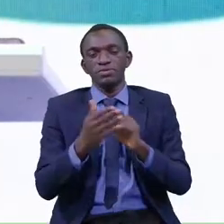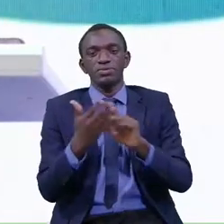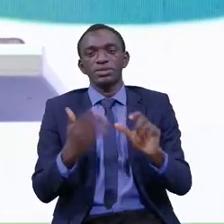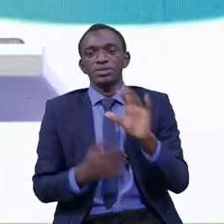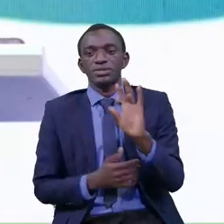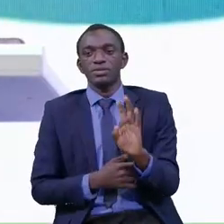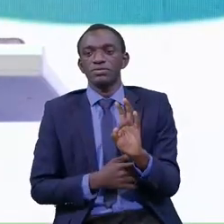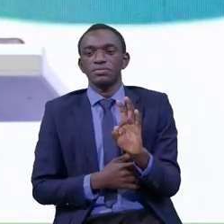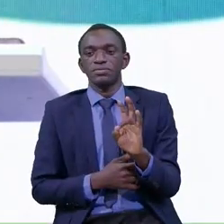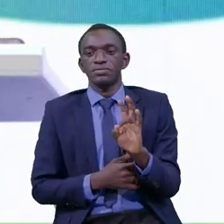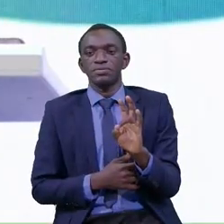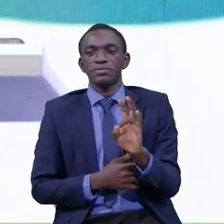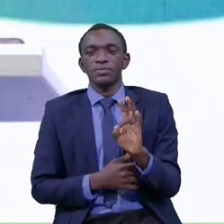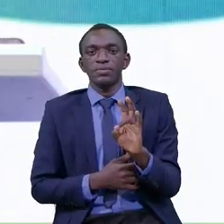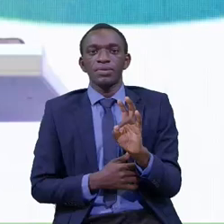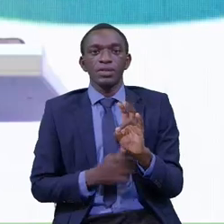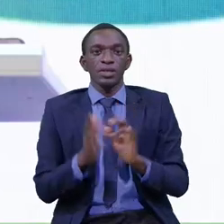Corinthiens 7, 12.